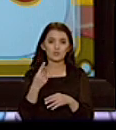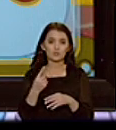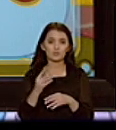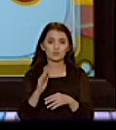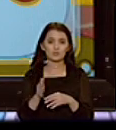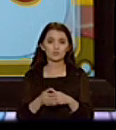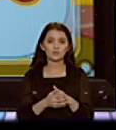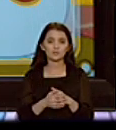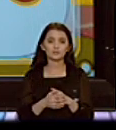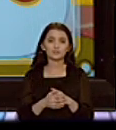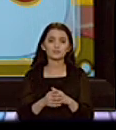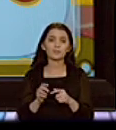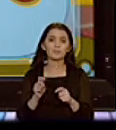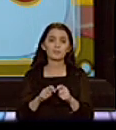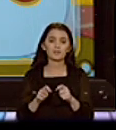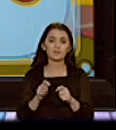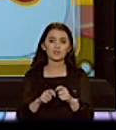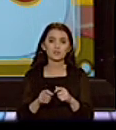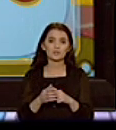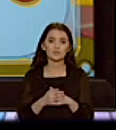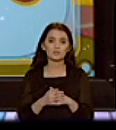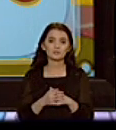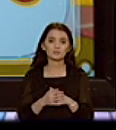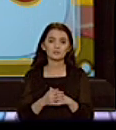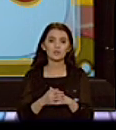teng. Tekshiramiz.